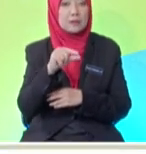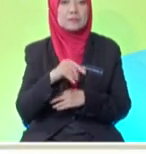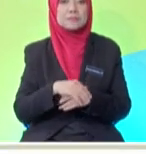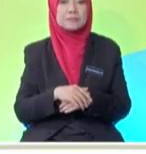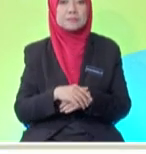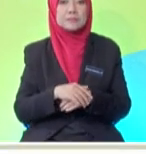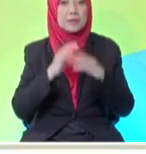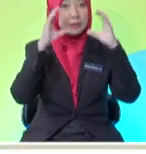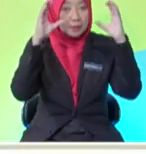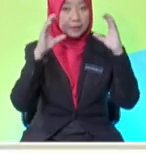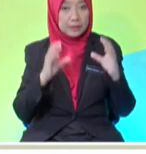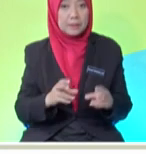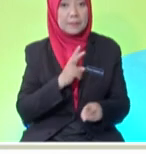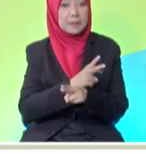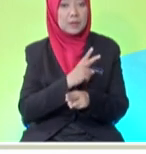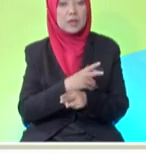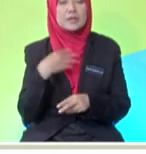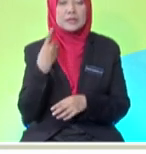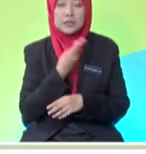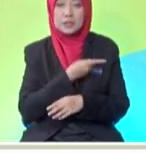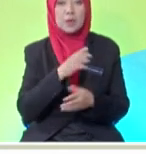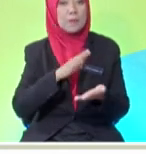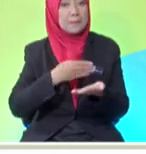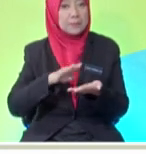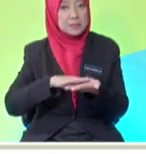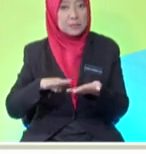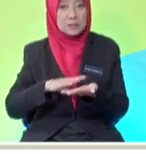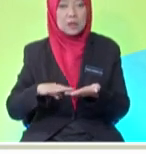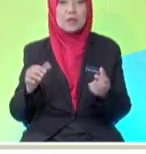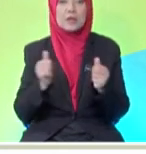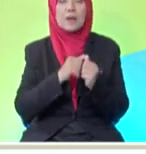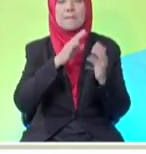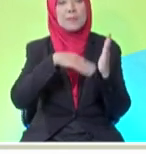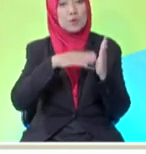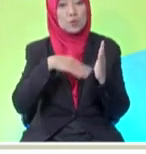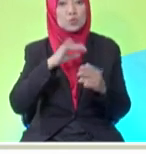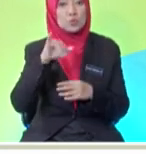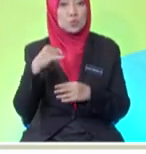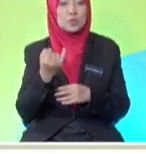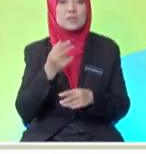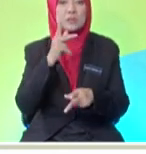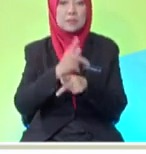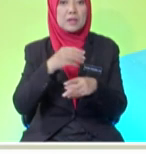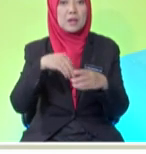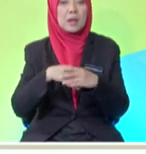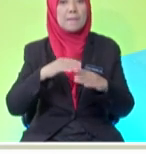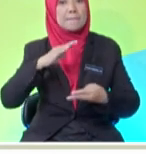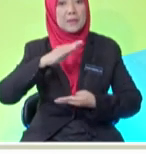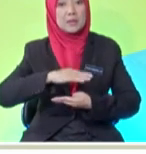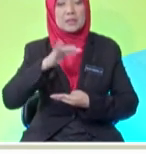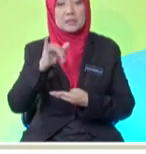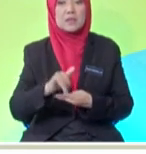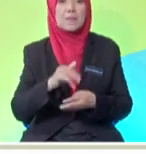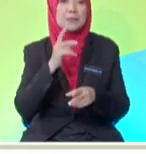kaidah penyelenggaraannya kita bersihkan di bekas penyimpanan yang betul